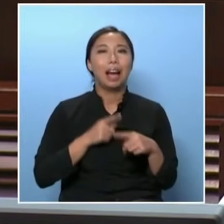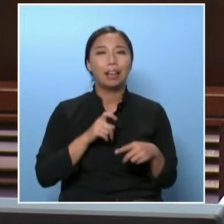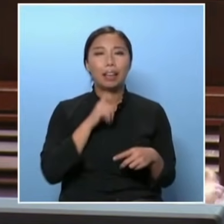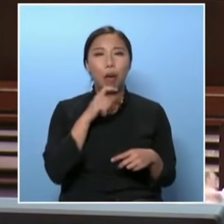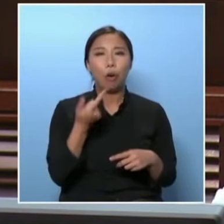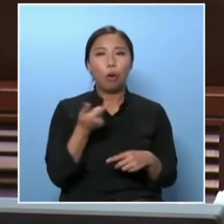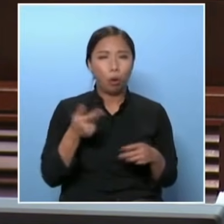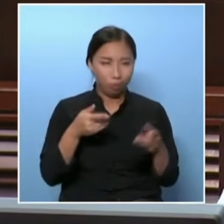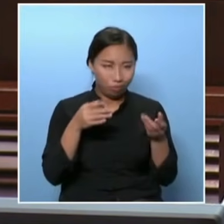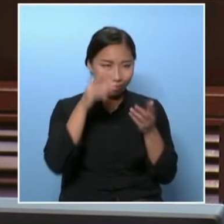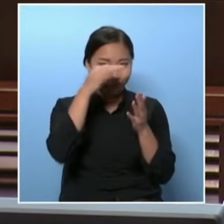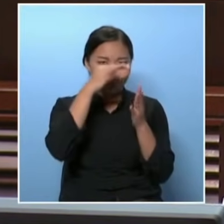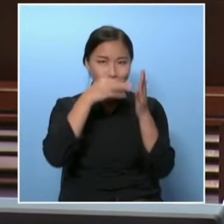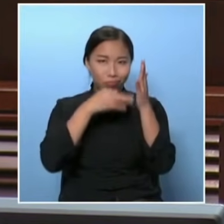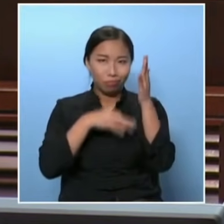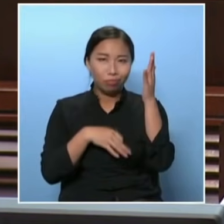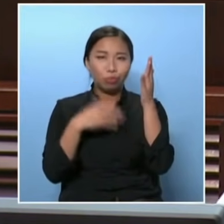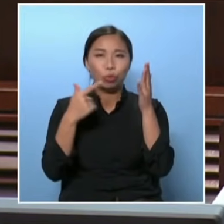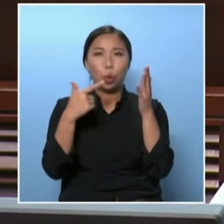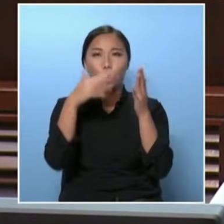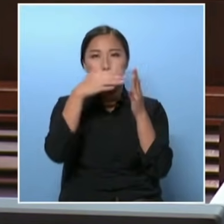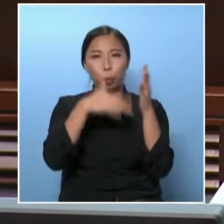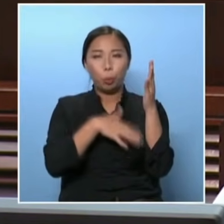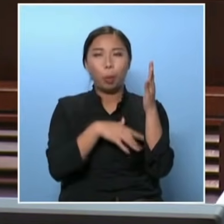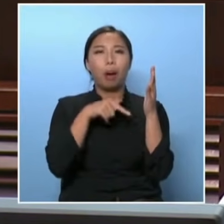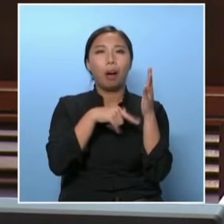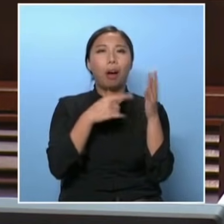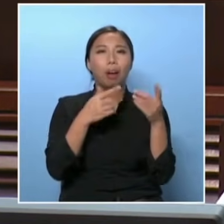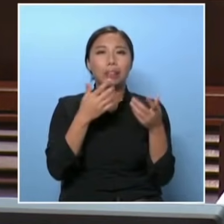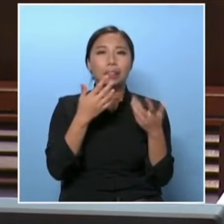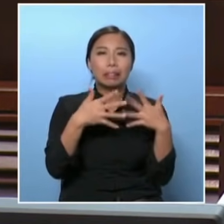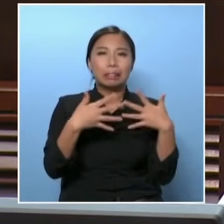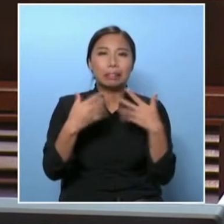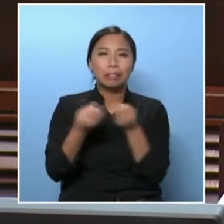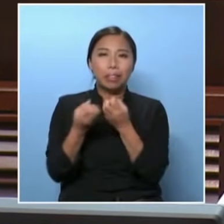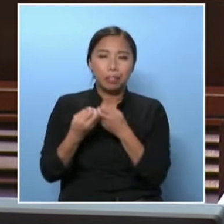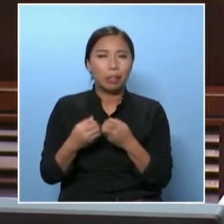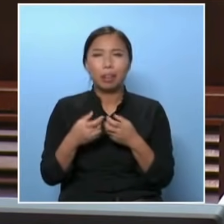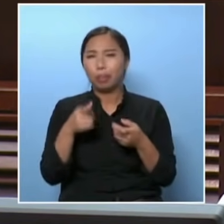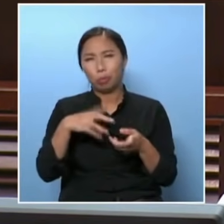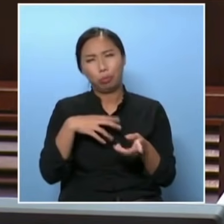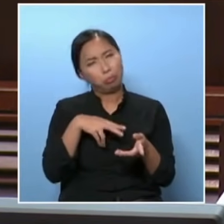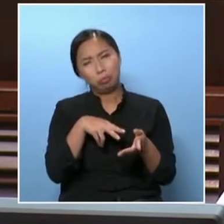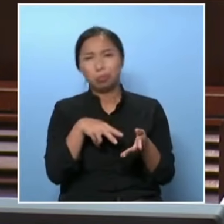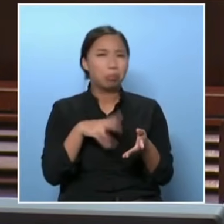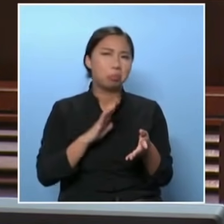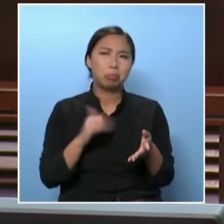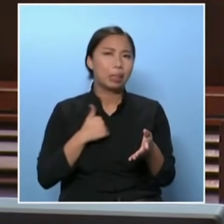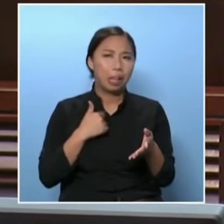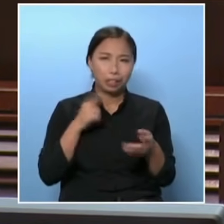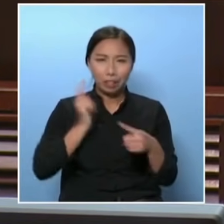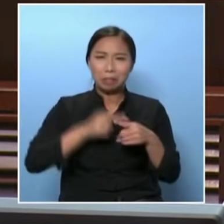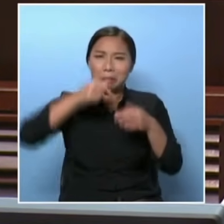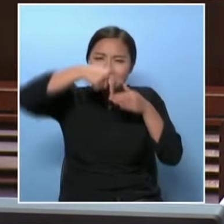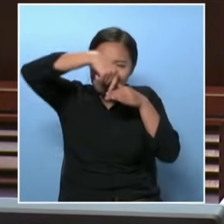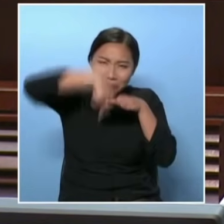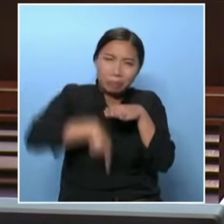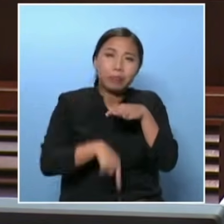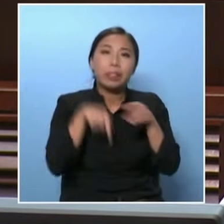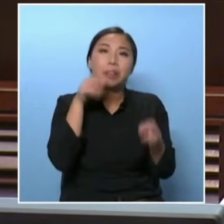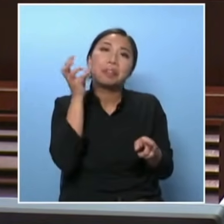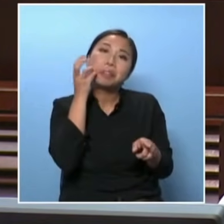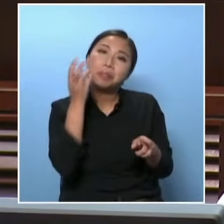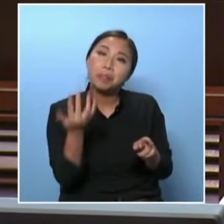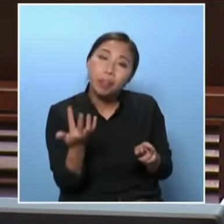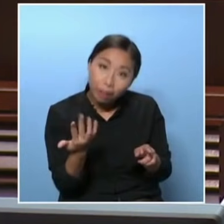案分析啊，我認為係唔足夠咯。教育局應該深入啲研究一下呢啲乜嘢年紀嘅老師